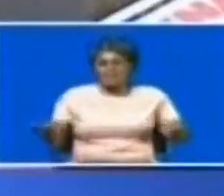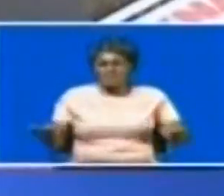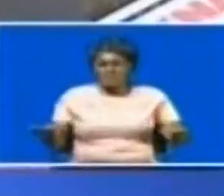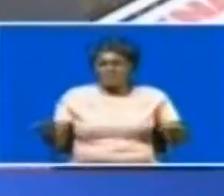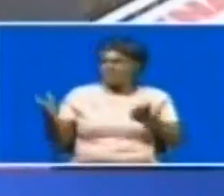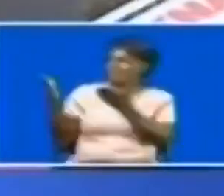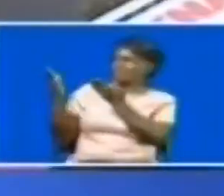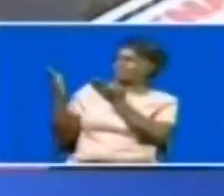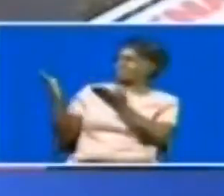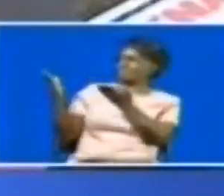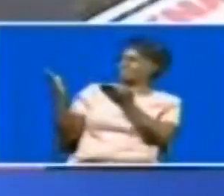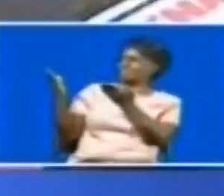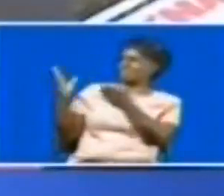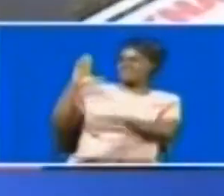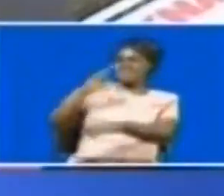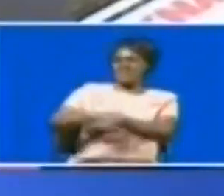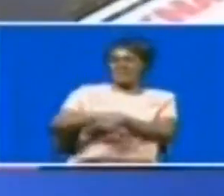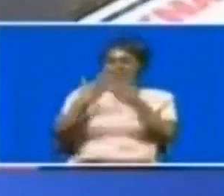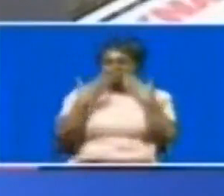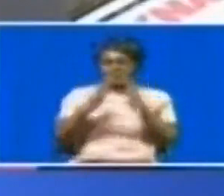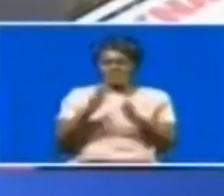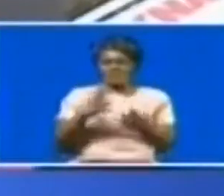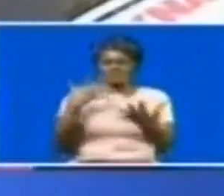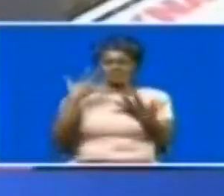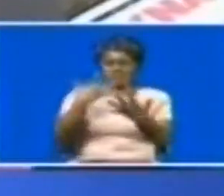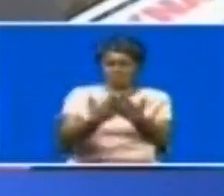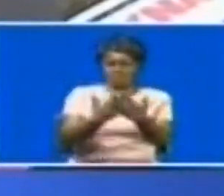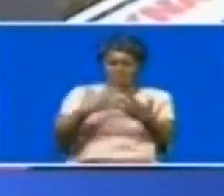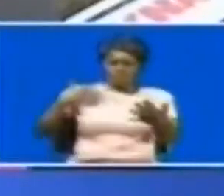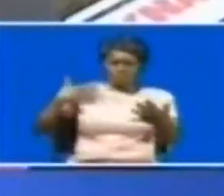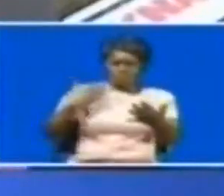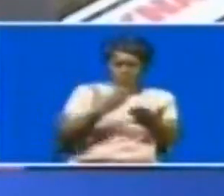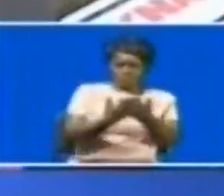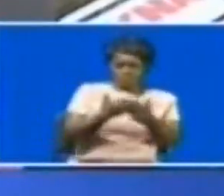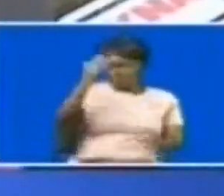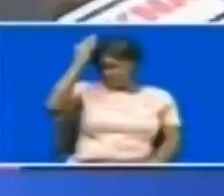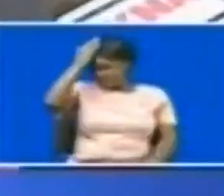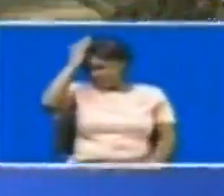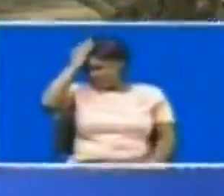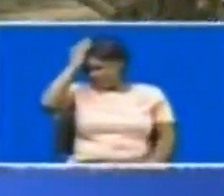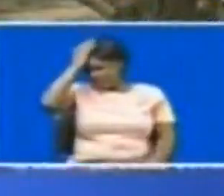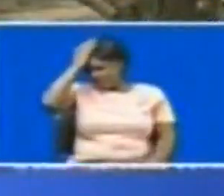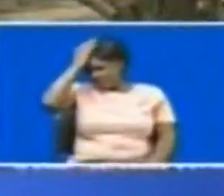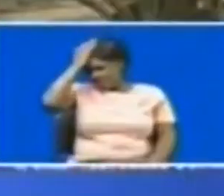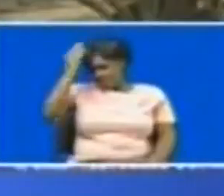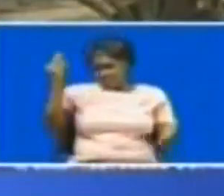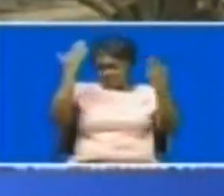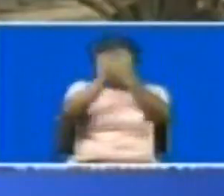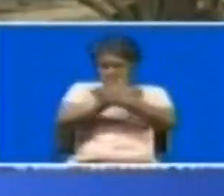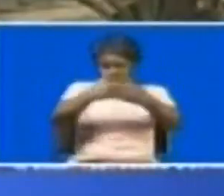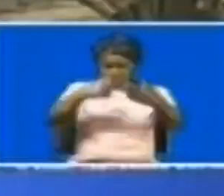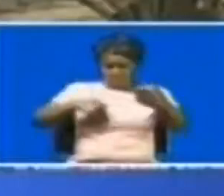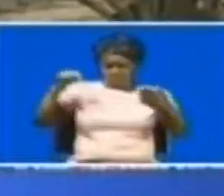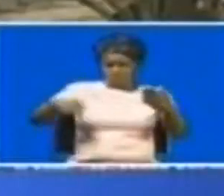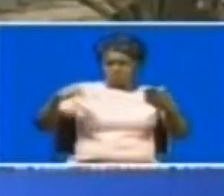ardhi Mohammad Swazuri amenaswa na atasalia kizuizini hadi siku ya Jumatatu. Usiku wa